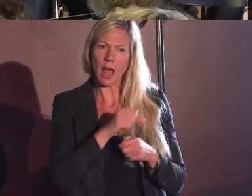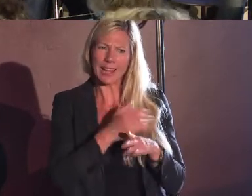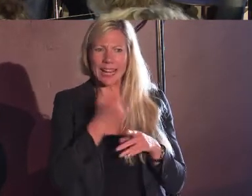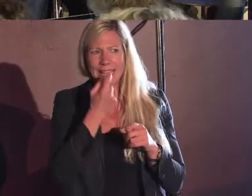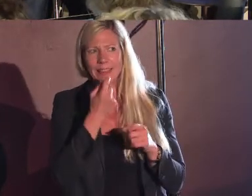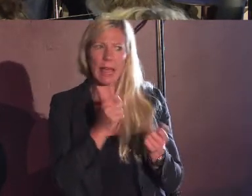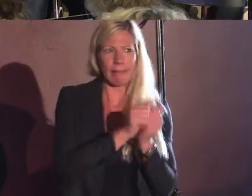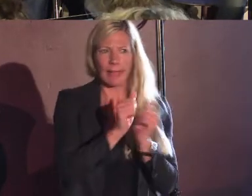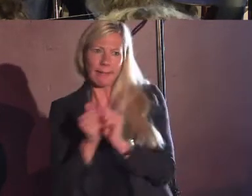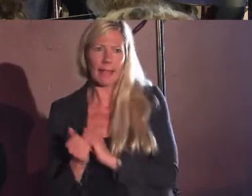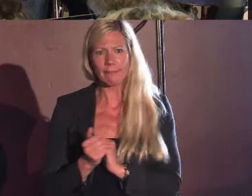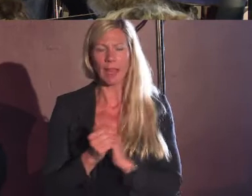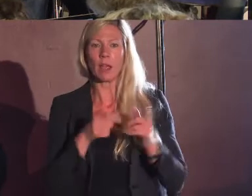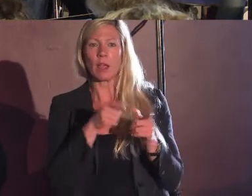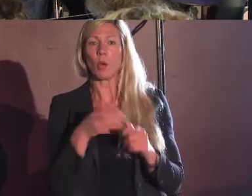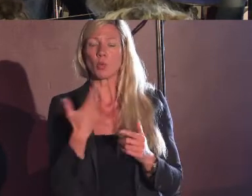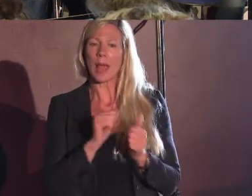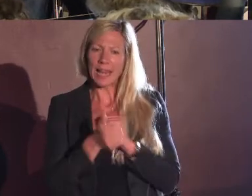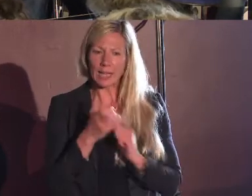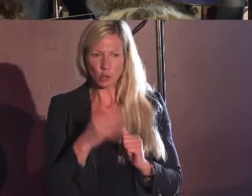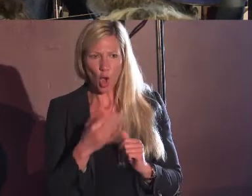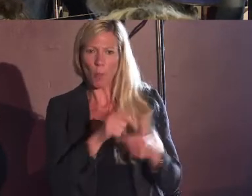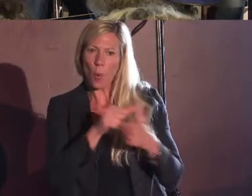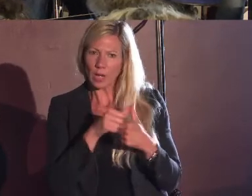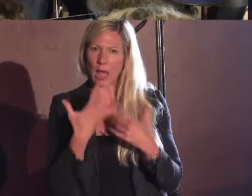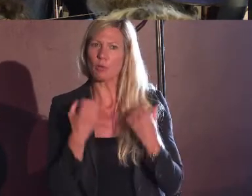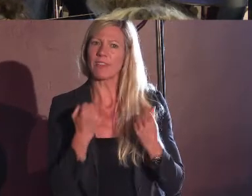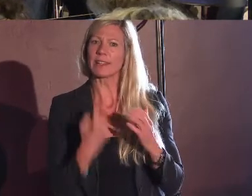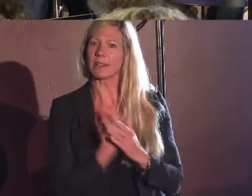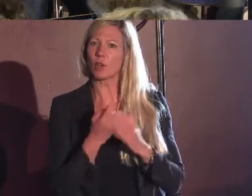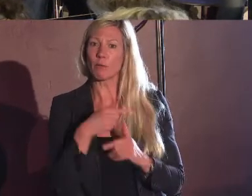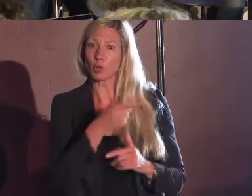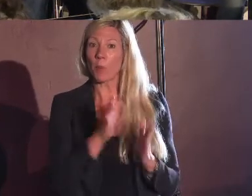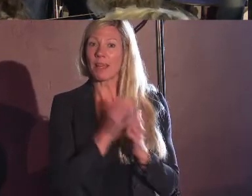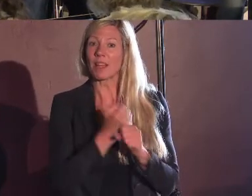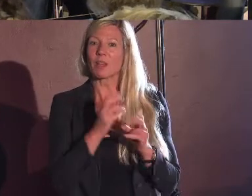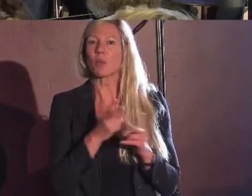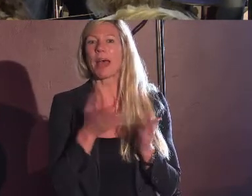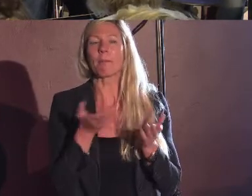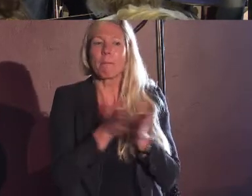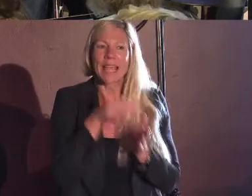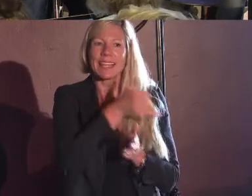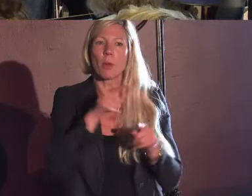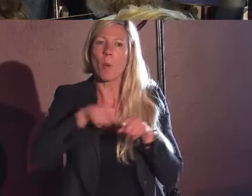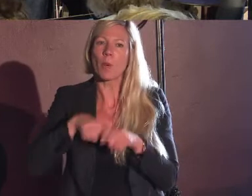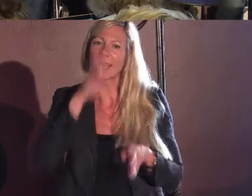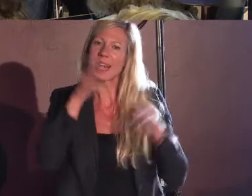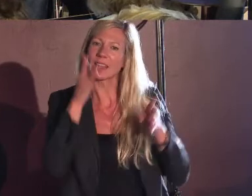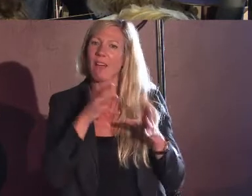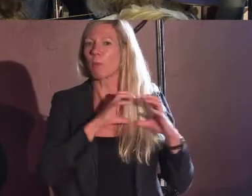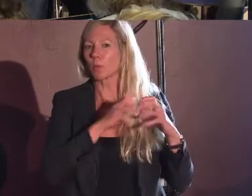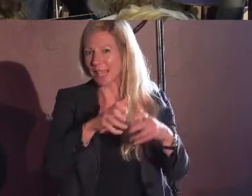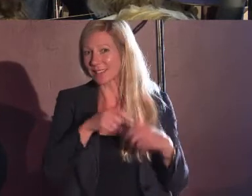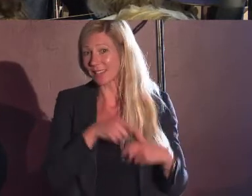just ledarskapet och organisationen en viktig resurs för de medarbetare som är inne i de kreativa processerna.